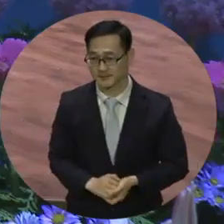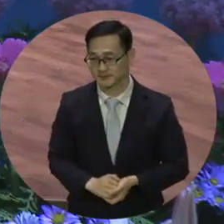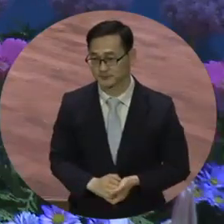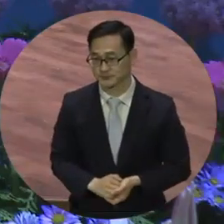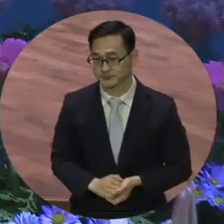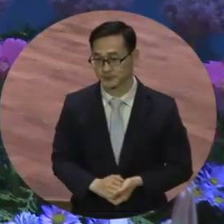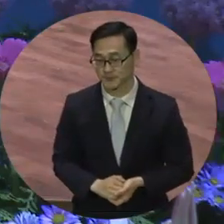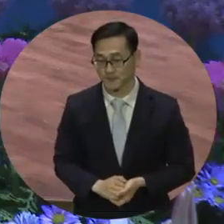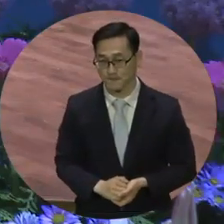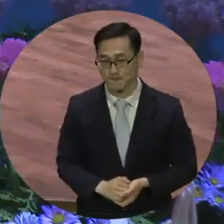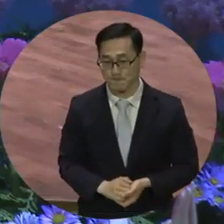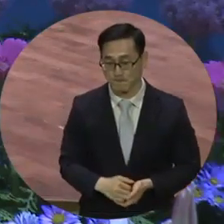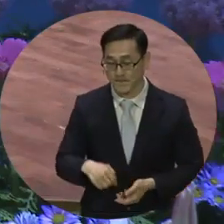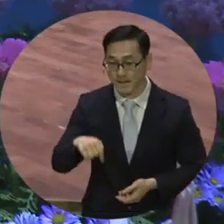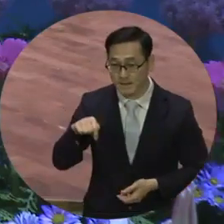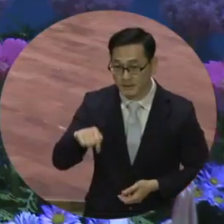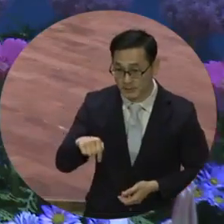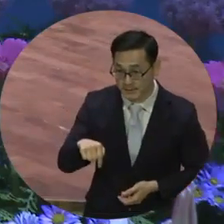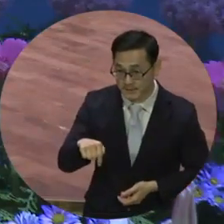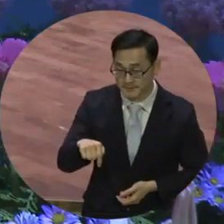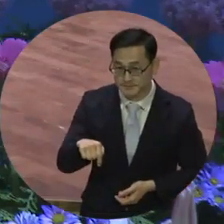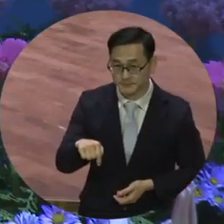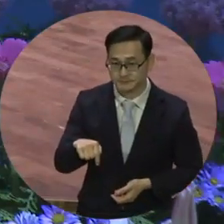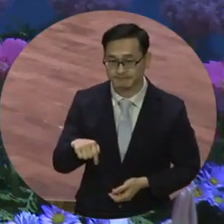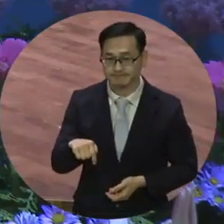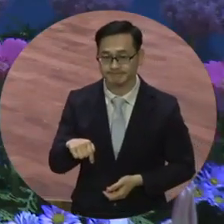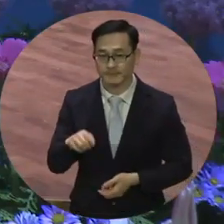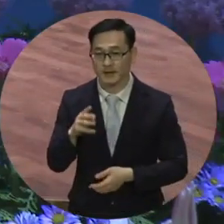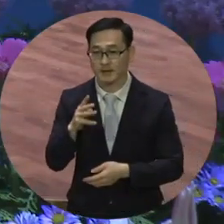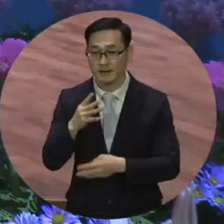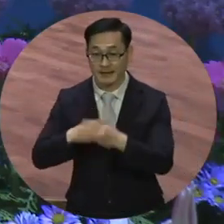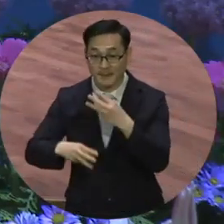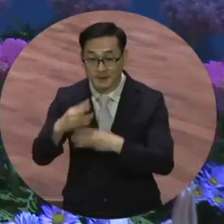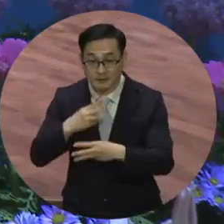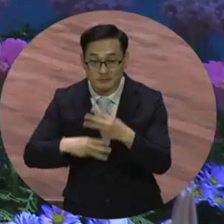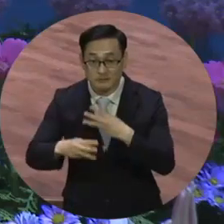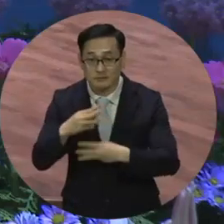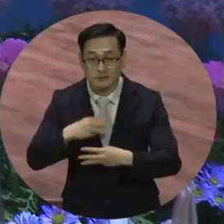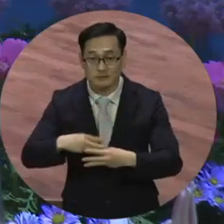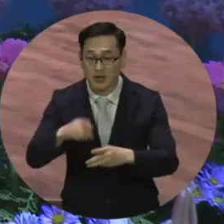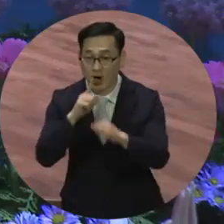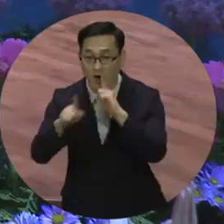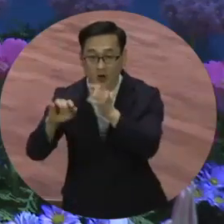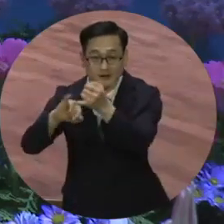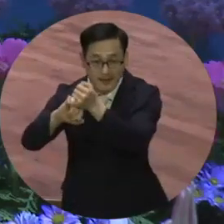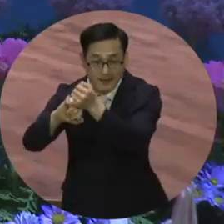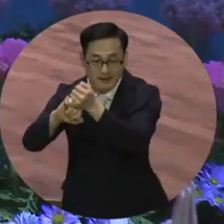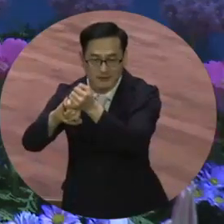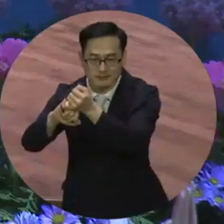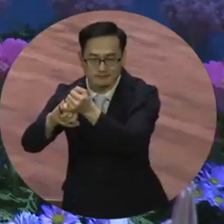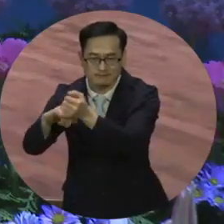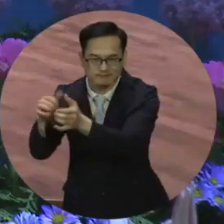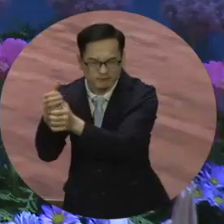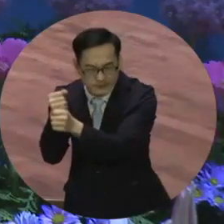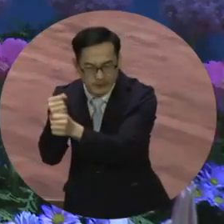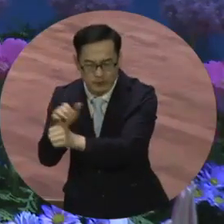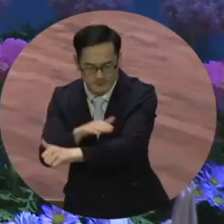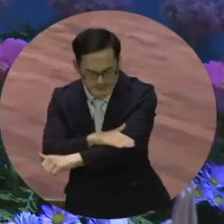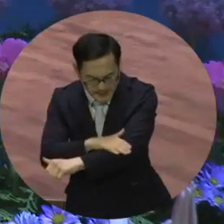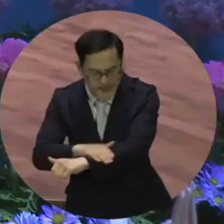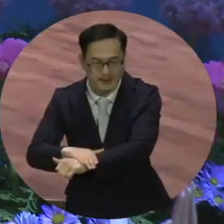지금 세워진 이 본당에서 우리 렘넌트들이 언약을 붙잡고 지금 잘 자라고